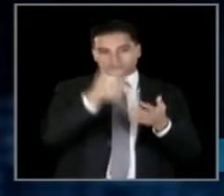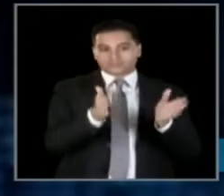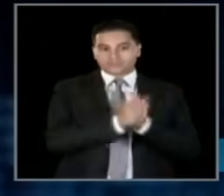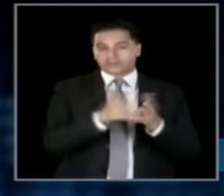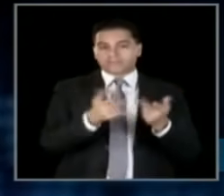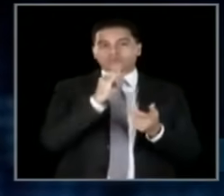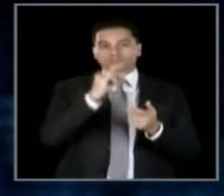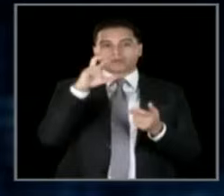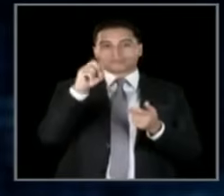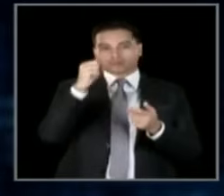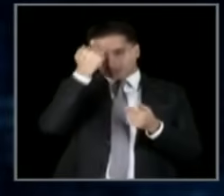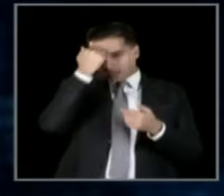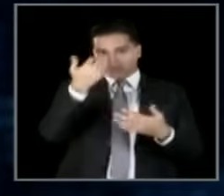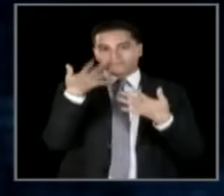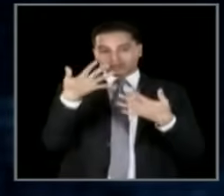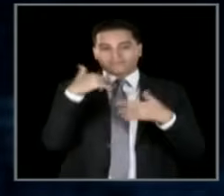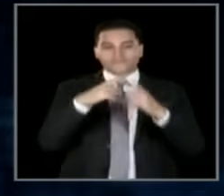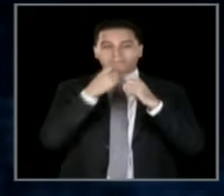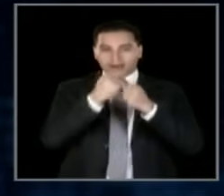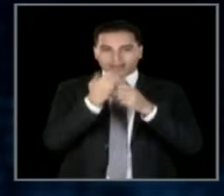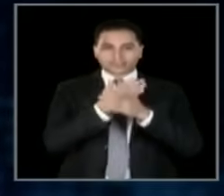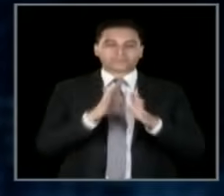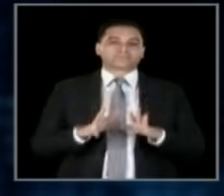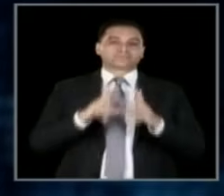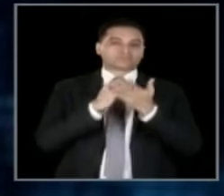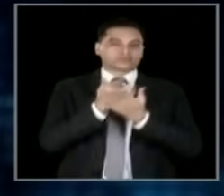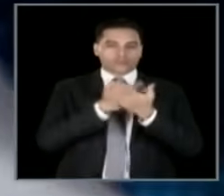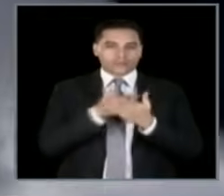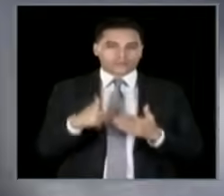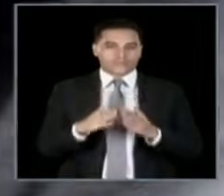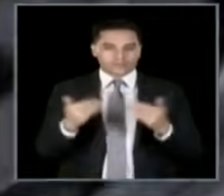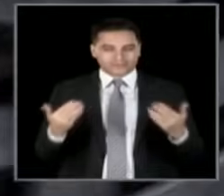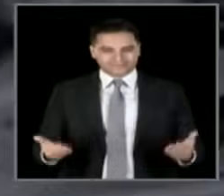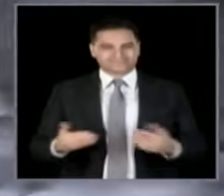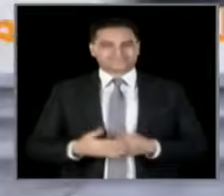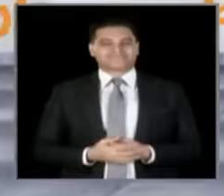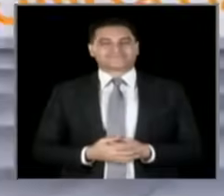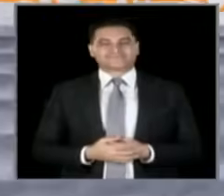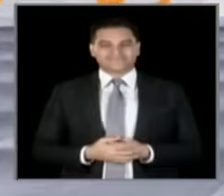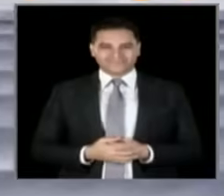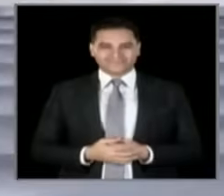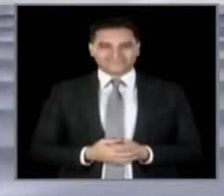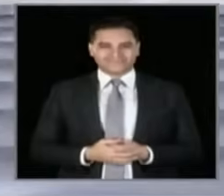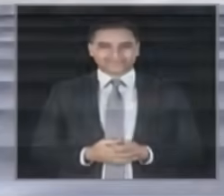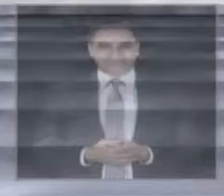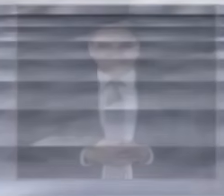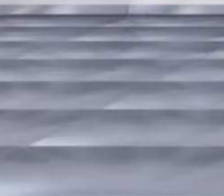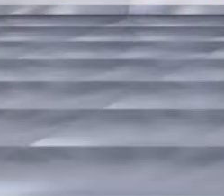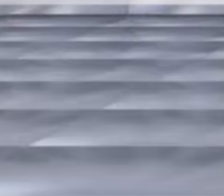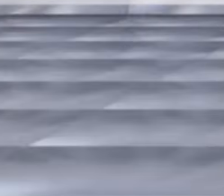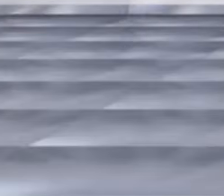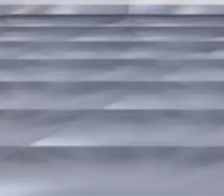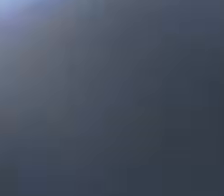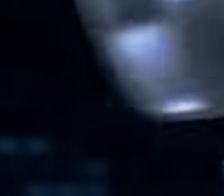ويبقى الرصيد لحد دلوقتي 525 ألف جنيه في خزنة البنك الأهلي لتطوير المدارس الحكومية في